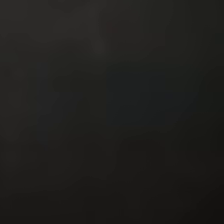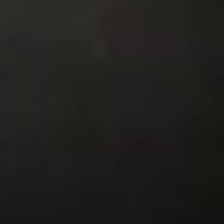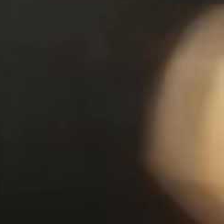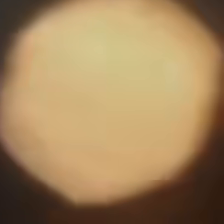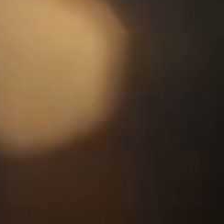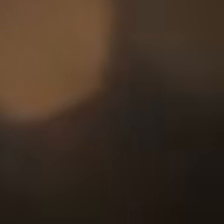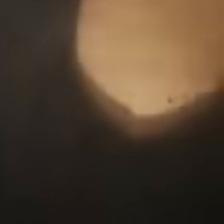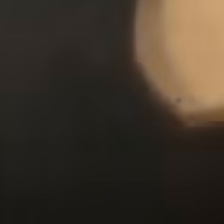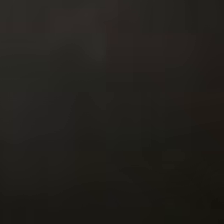l